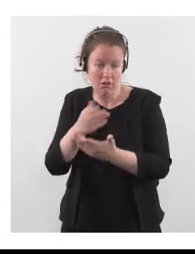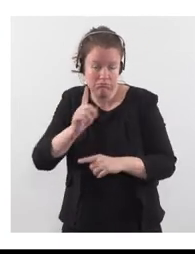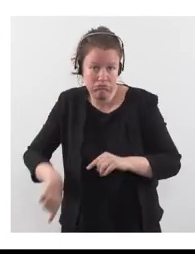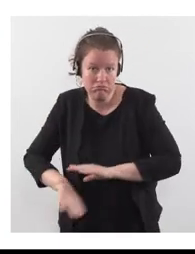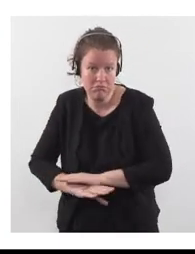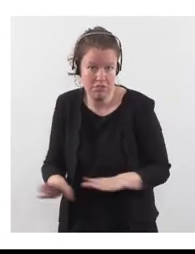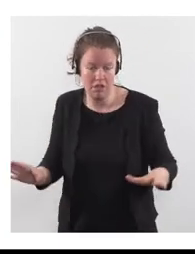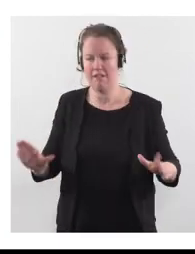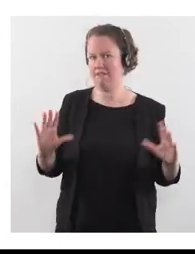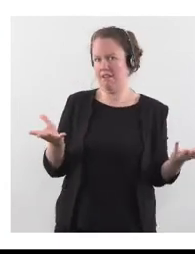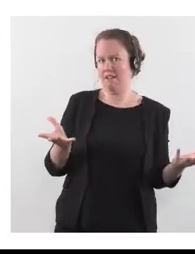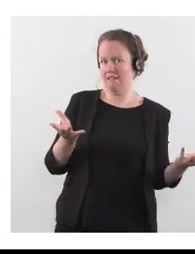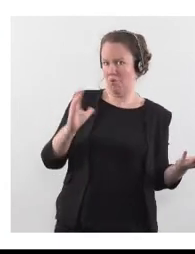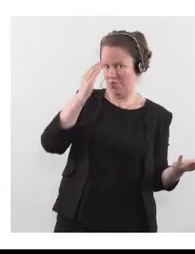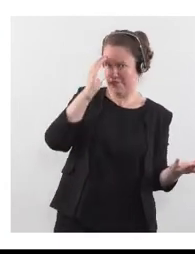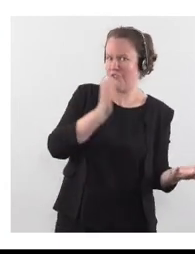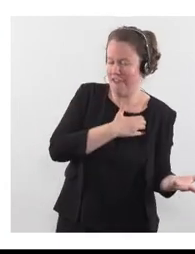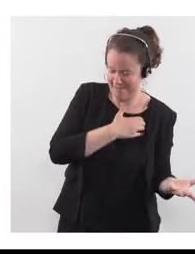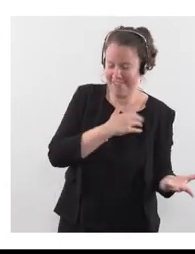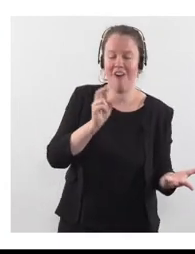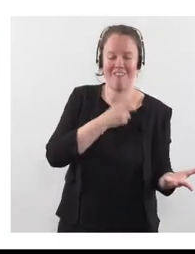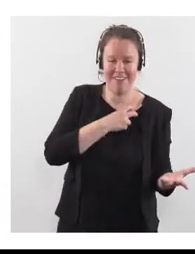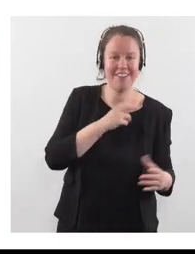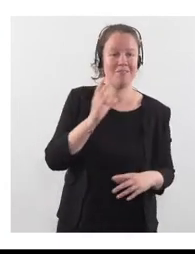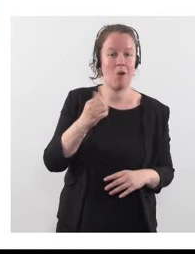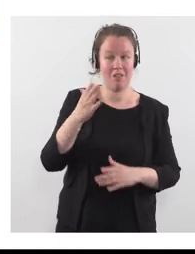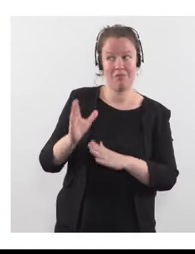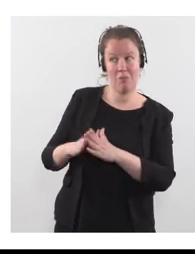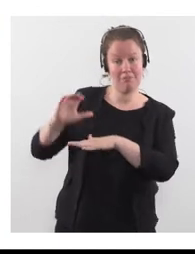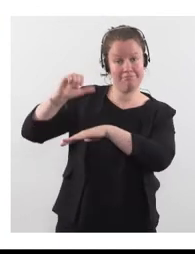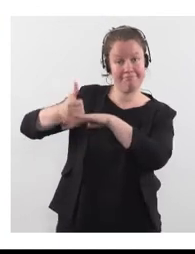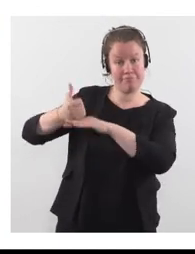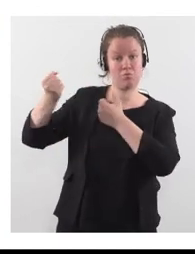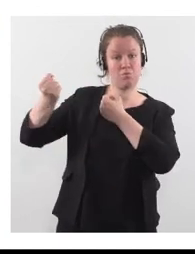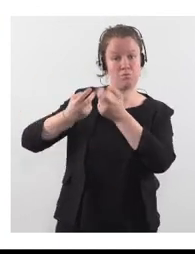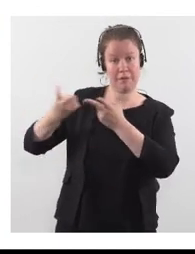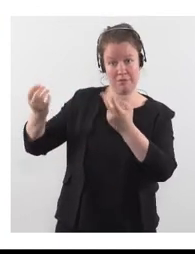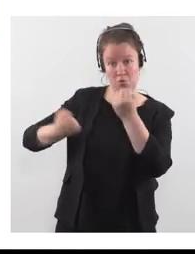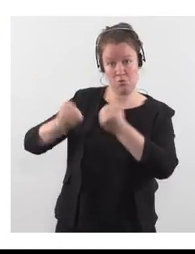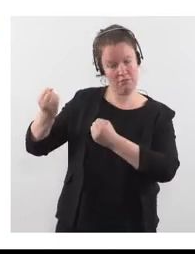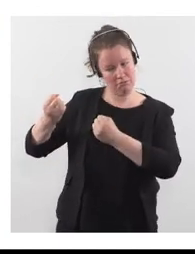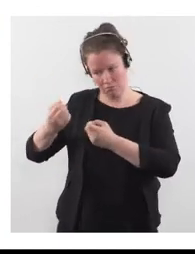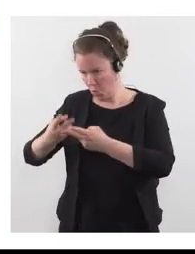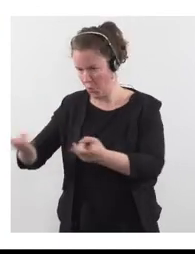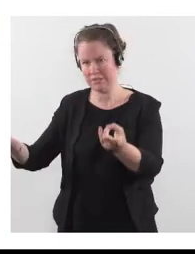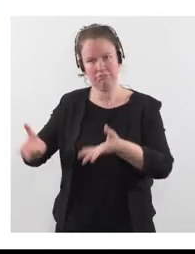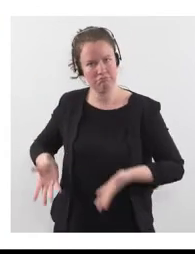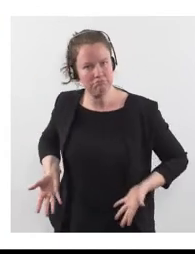ils ont demandé aux autorités routières d'accorder le permis de conduire, et pour